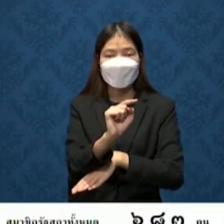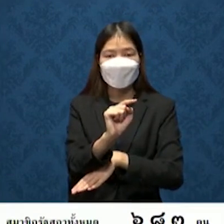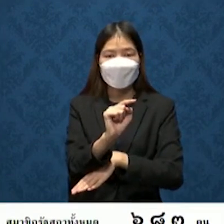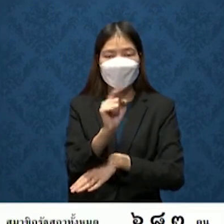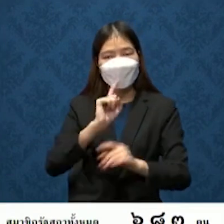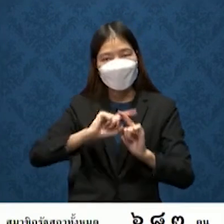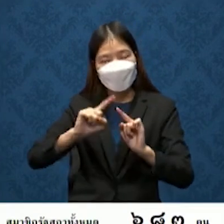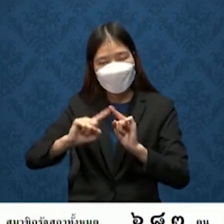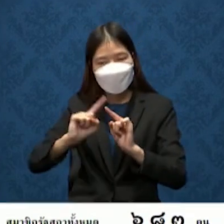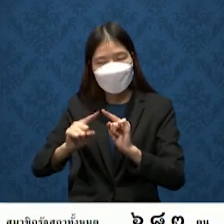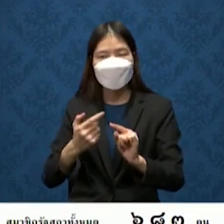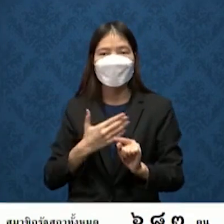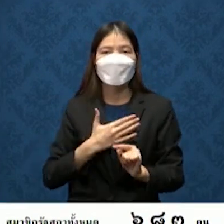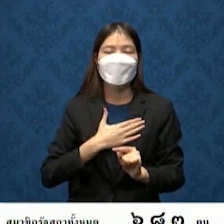ก